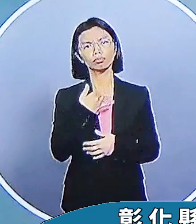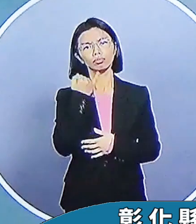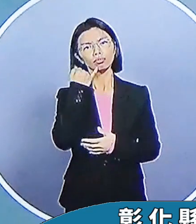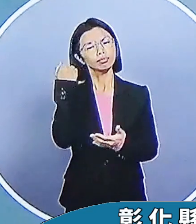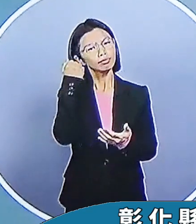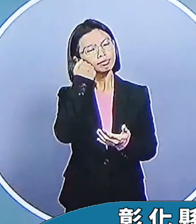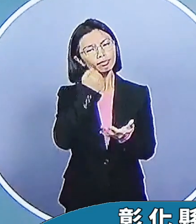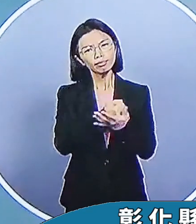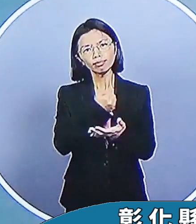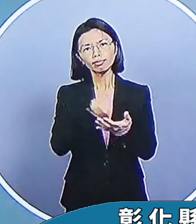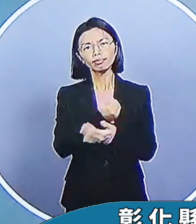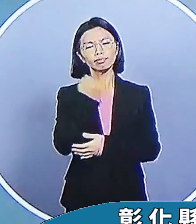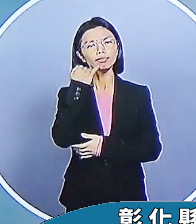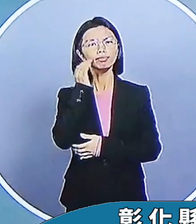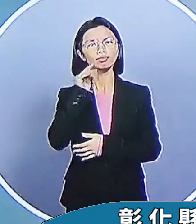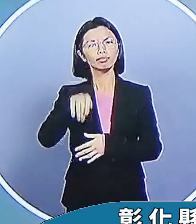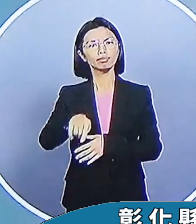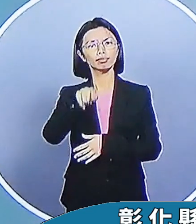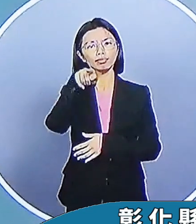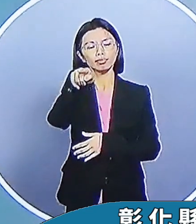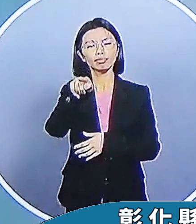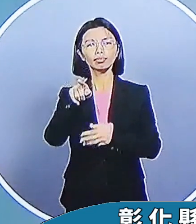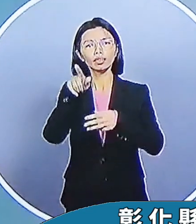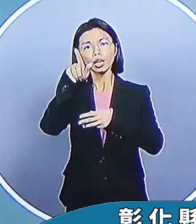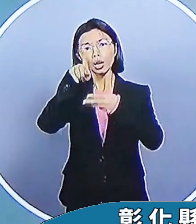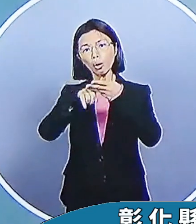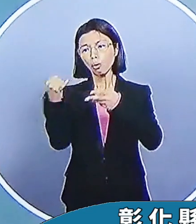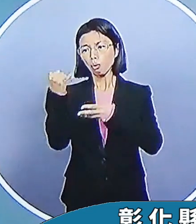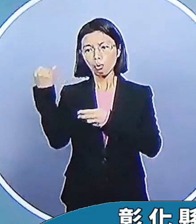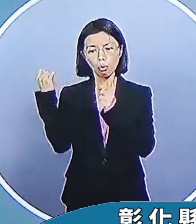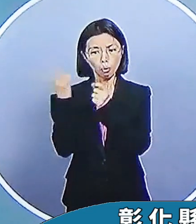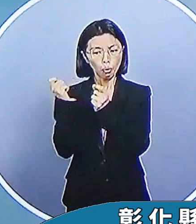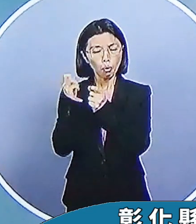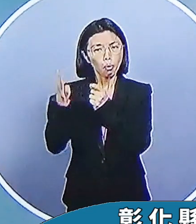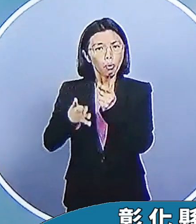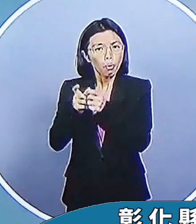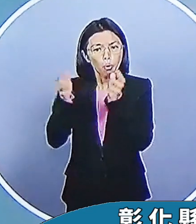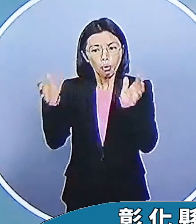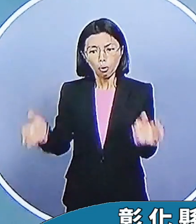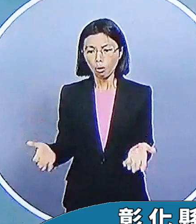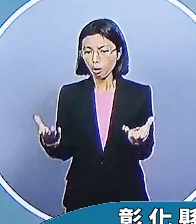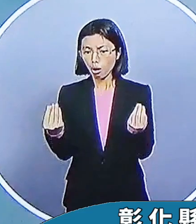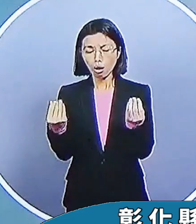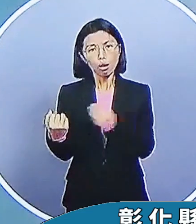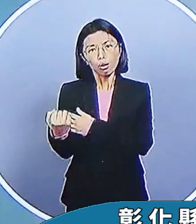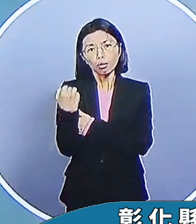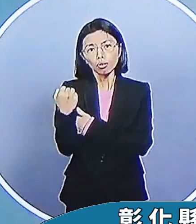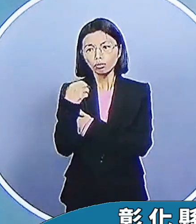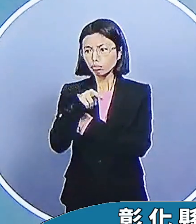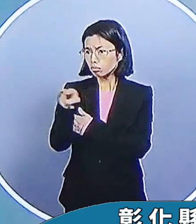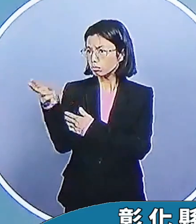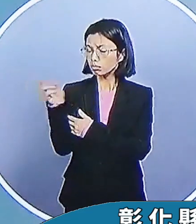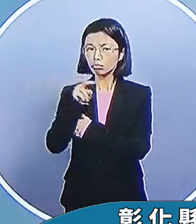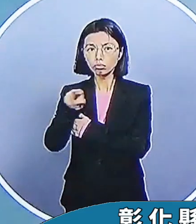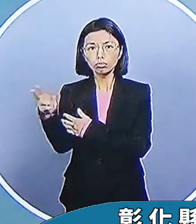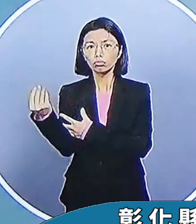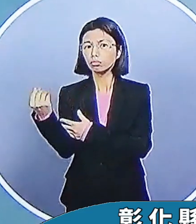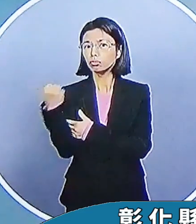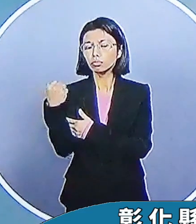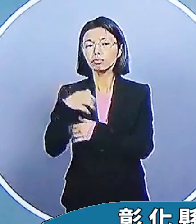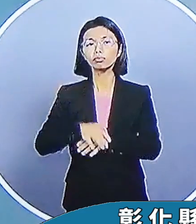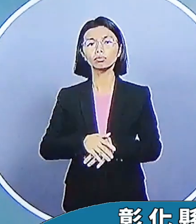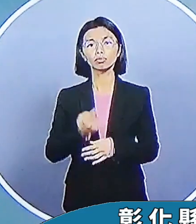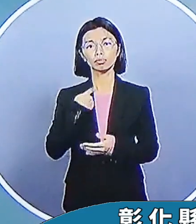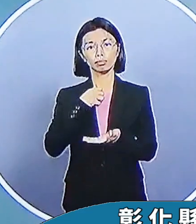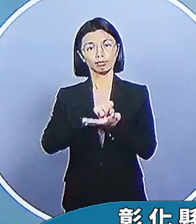可惜，王惠美馆长在这四年内底，咱看袂到有做任何的这个努力。而且我要甲各位乡亲